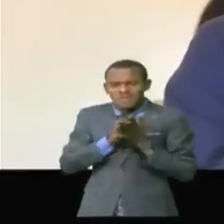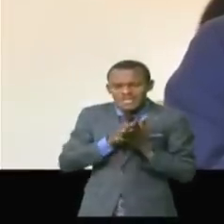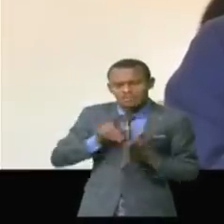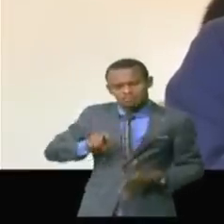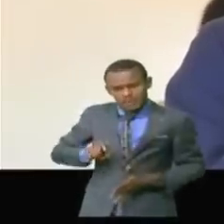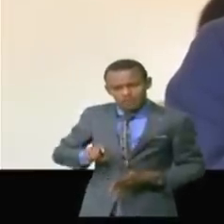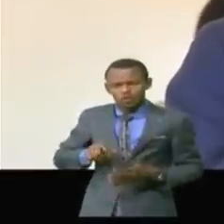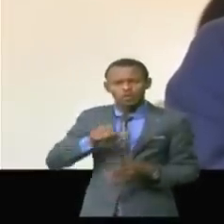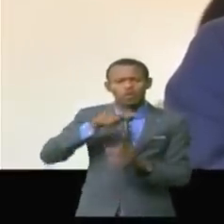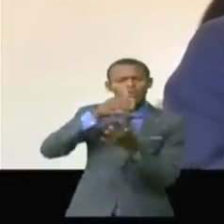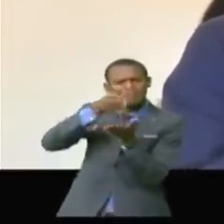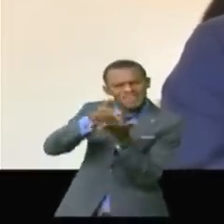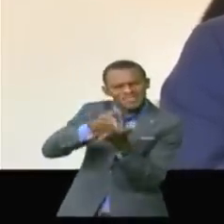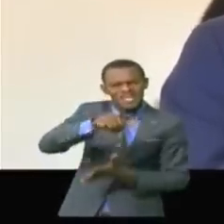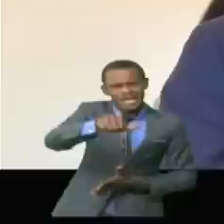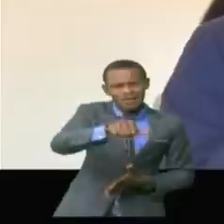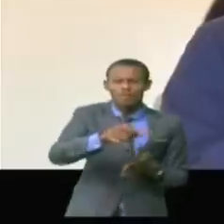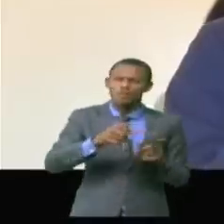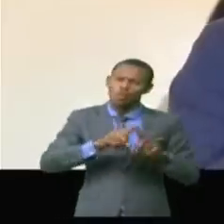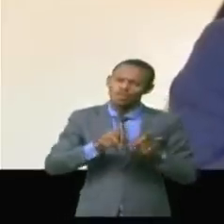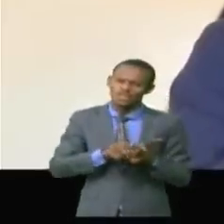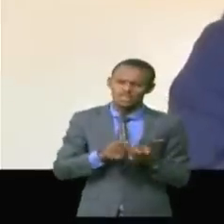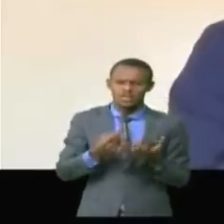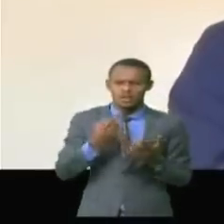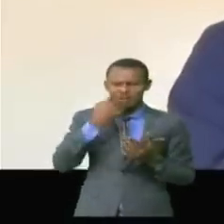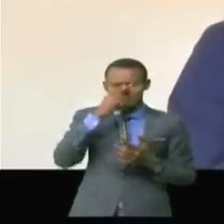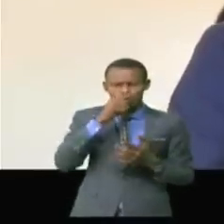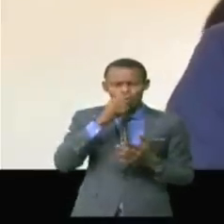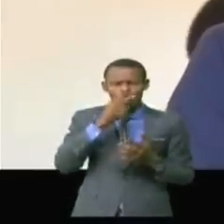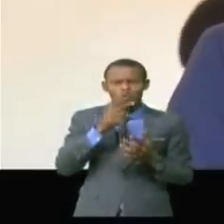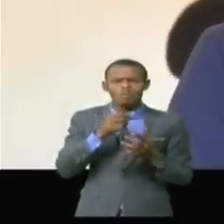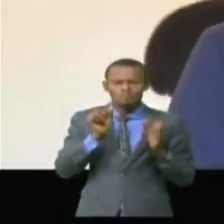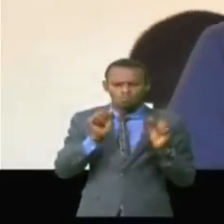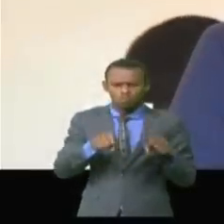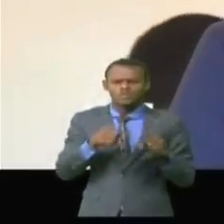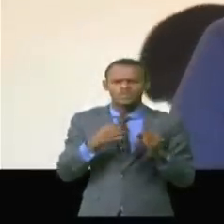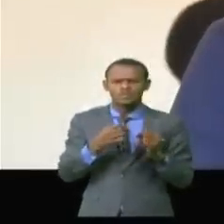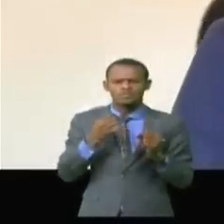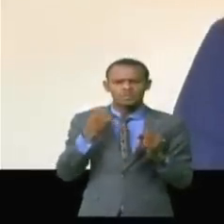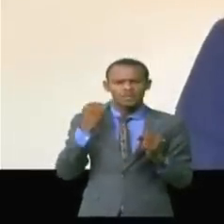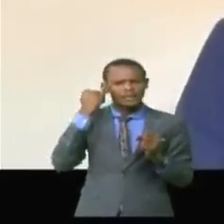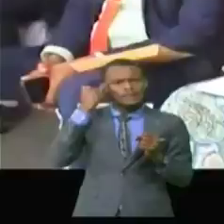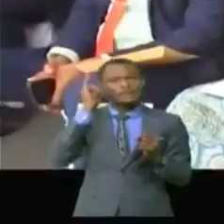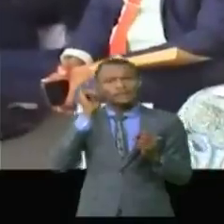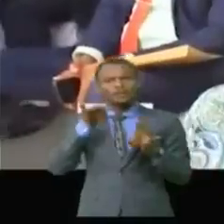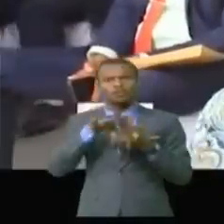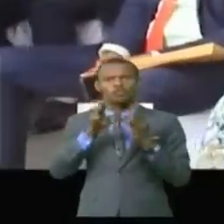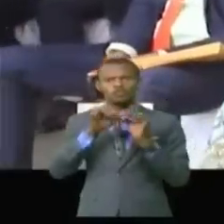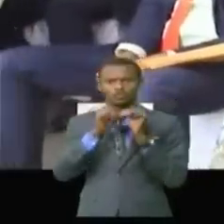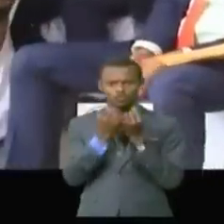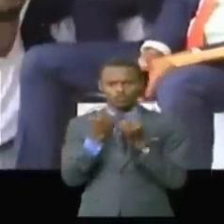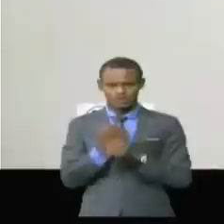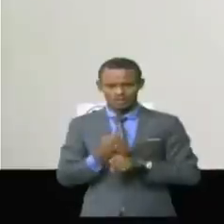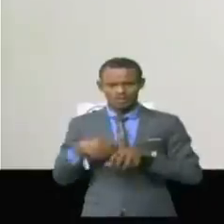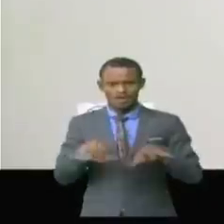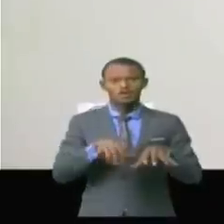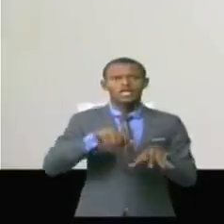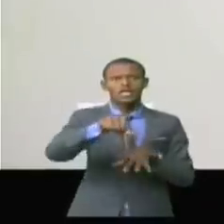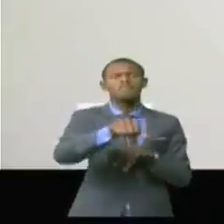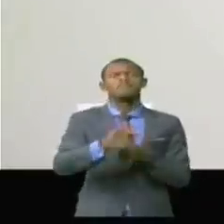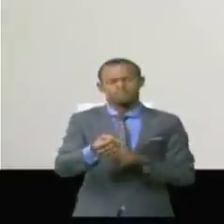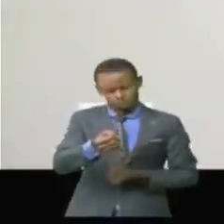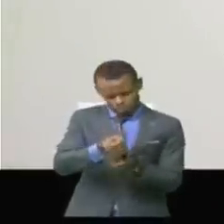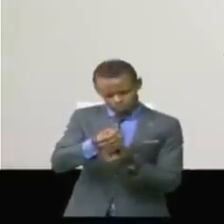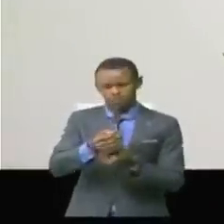individuels, mais il a un souci d'accompagnement du développement social. Dans son discours, la présidente du